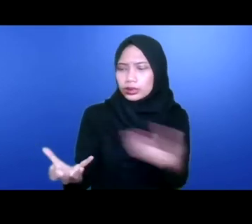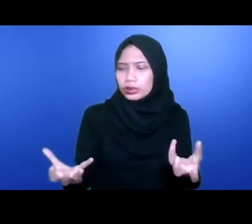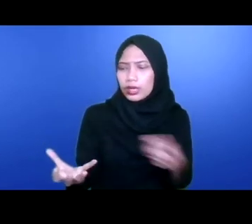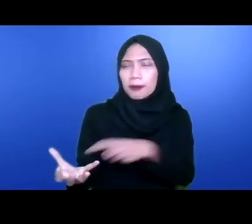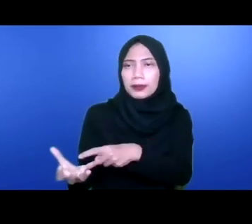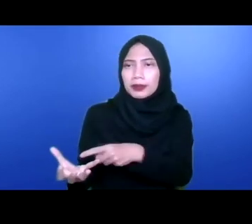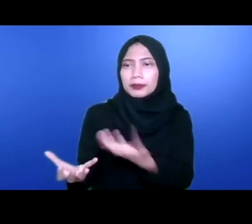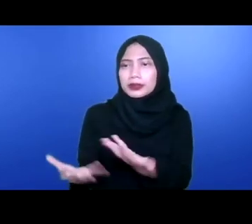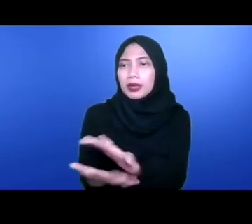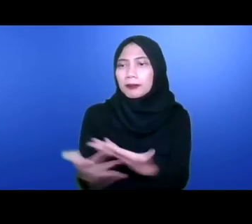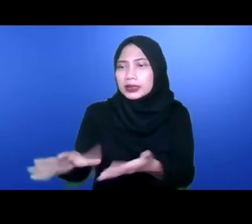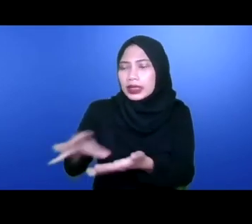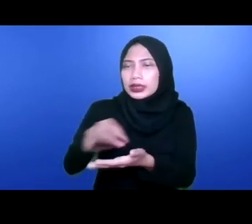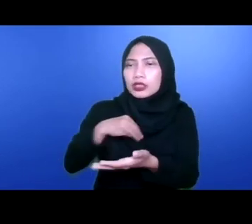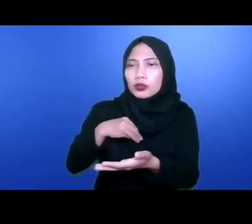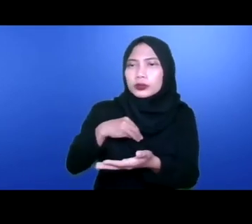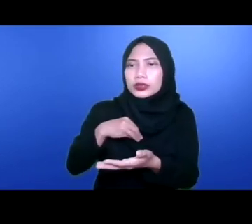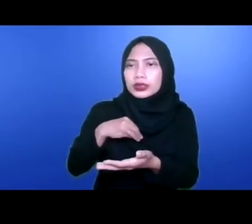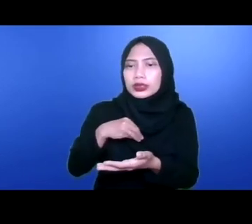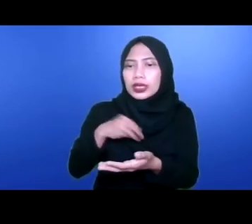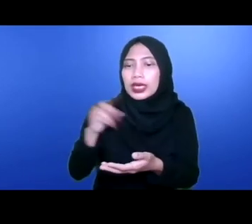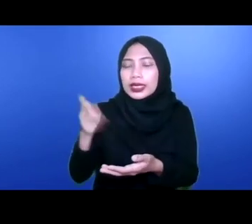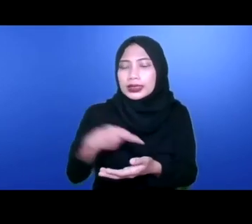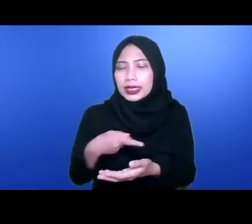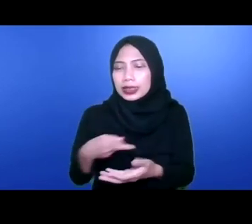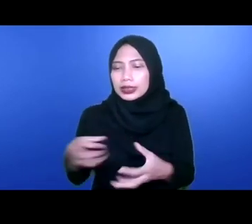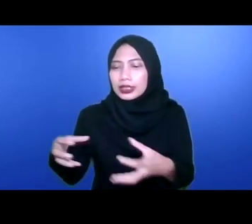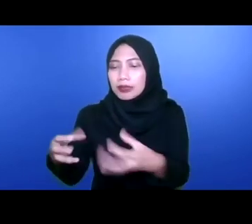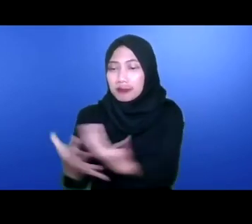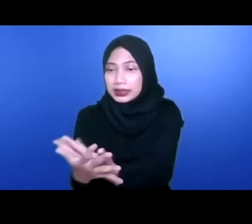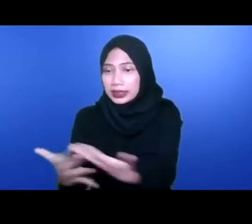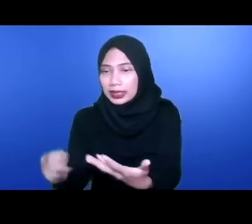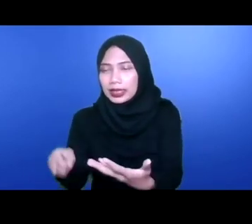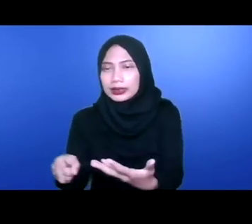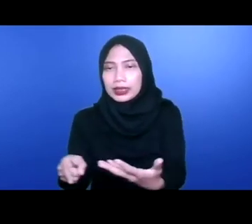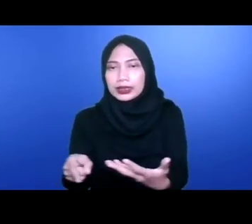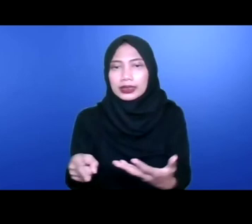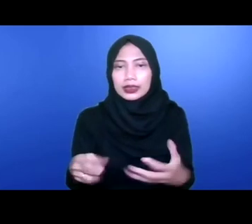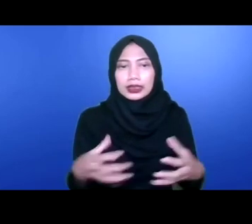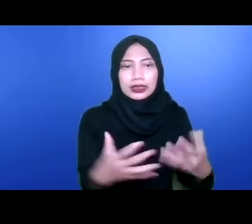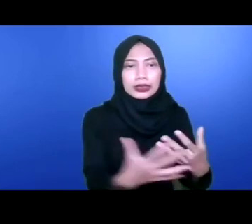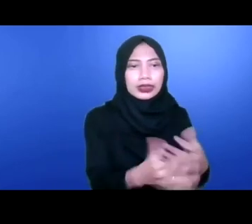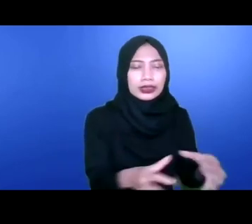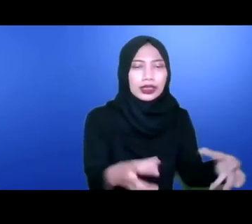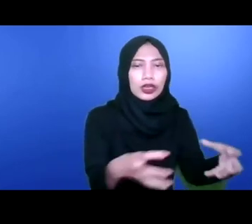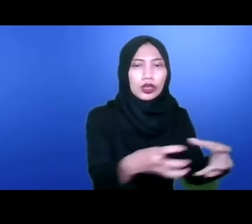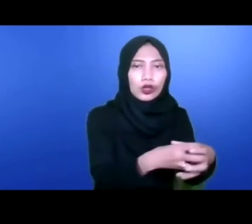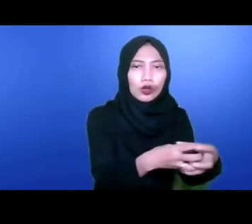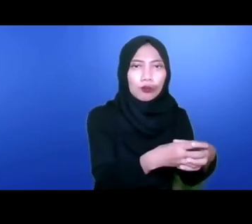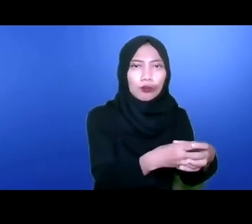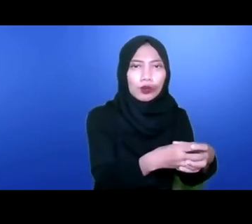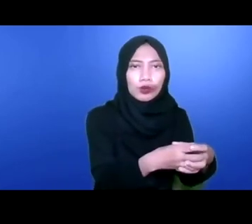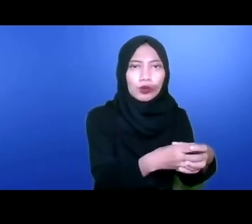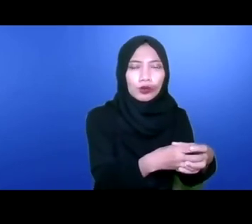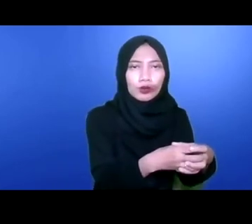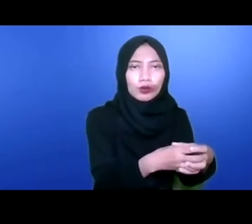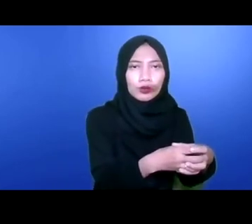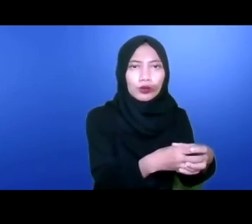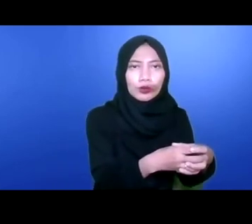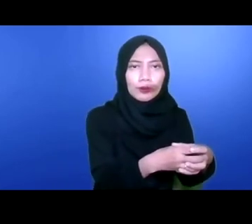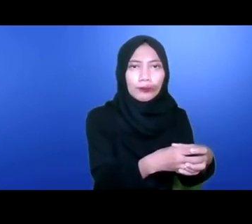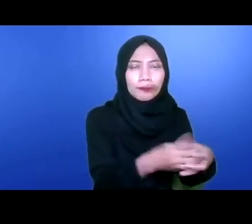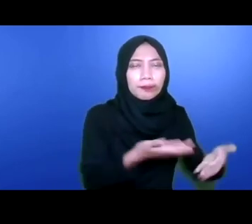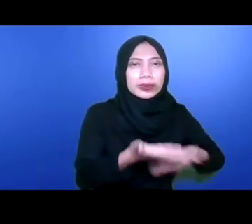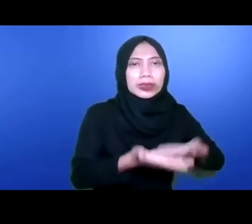besar. Sisi customer-nya, sisi ekosistemnya, sisi merchant-nya. Ini harus